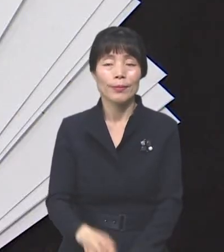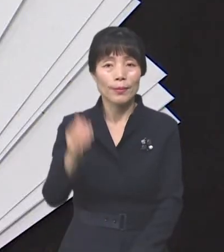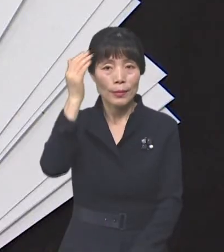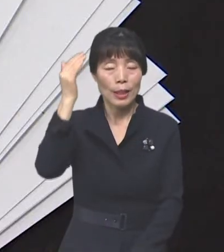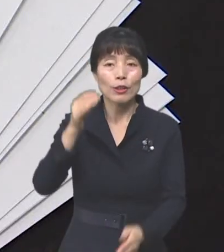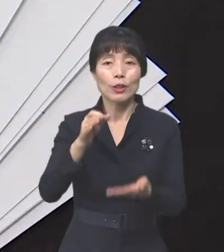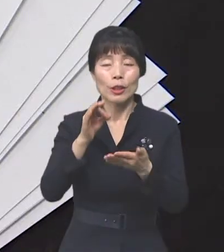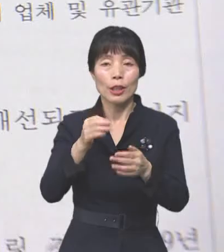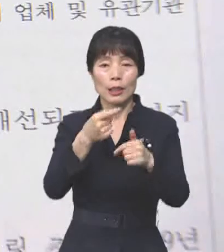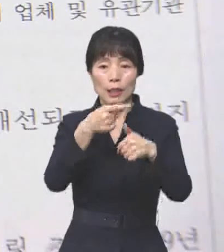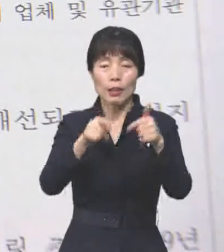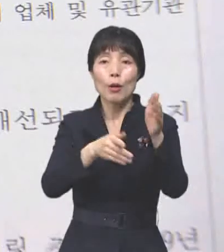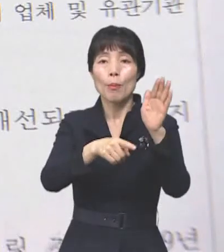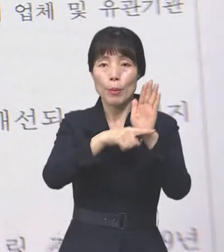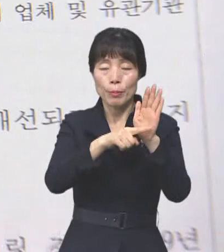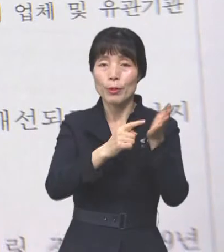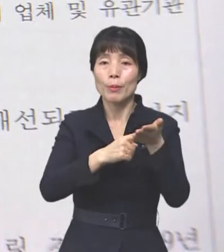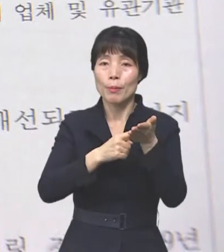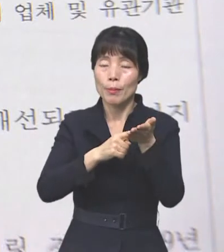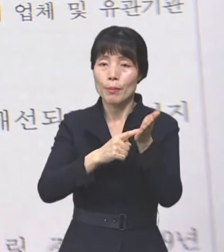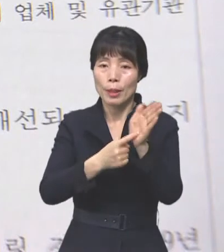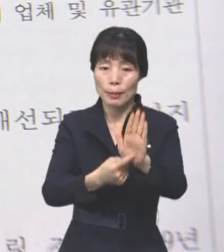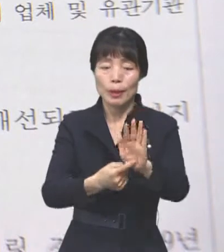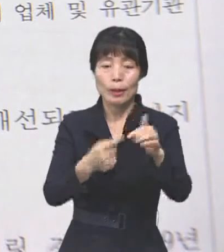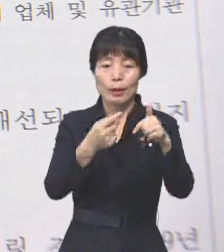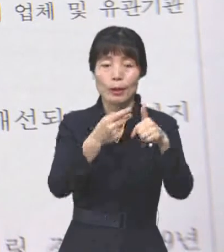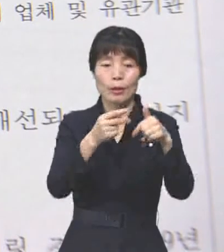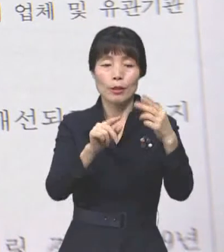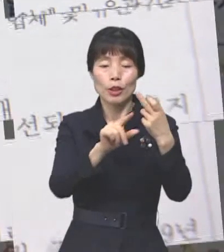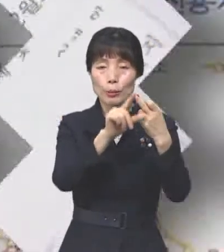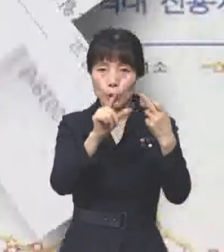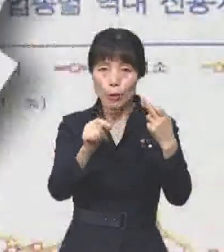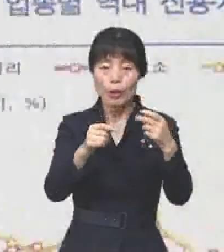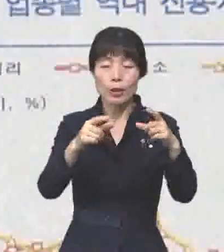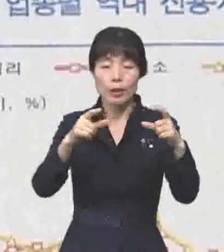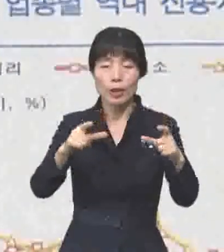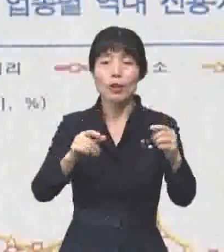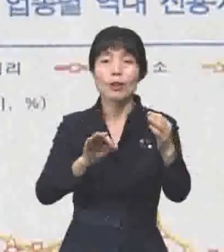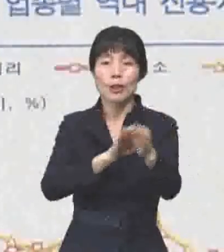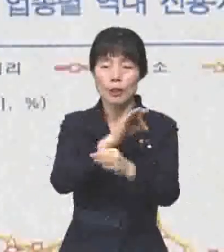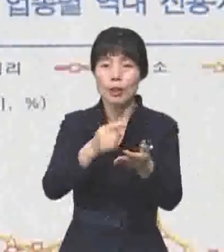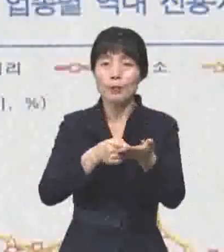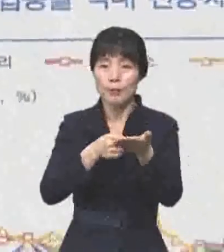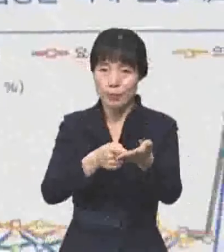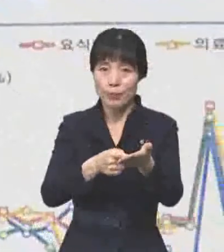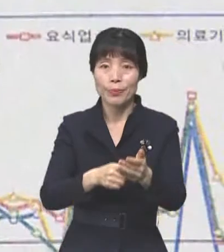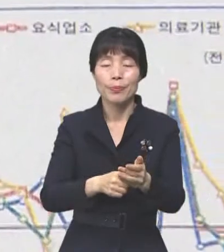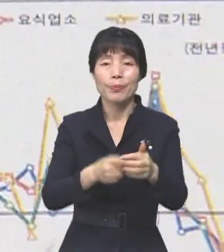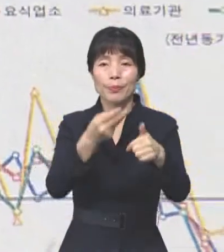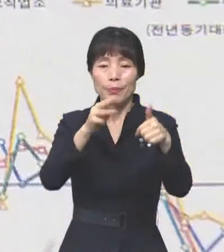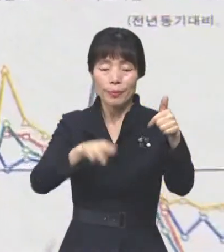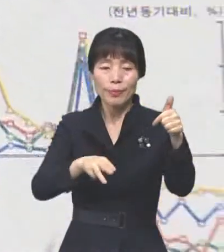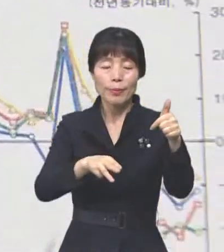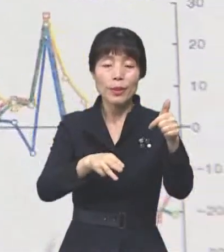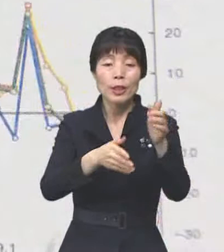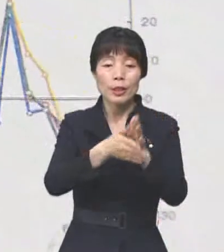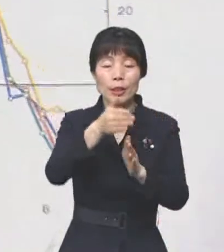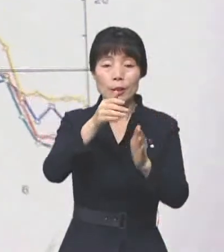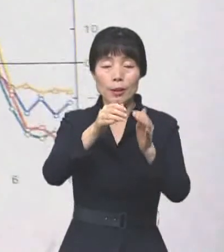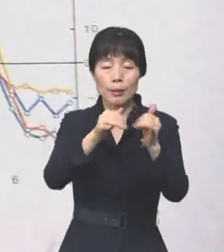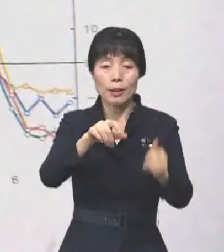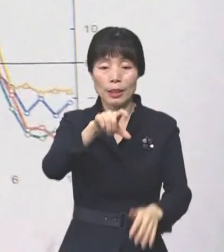한국은행 인천본부가 발표한 12월 지역경제 보고서입니다. 올해 인천 시민이 쓴 신용카드와 체크카드